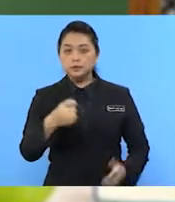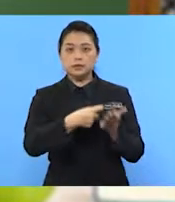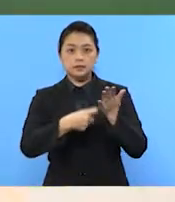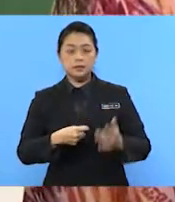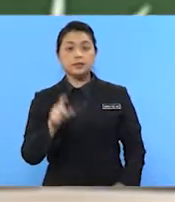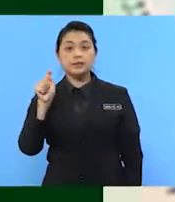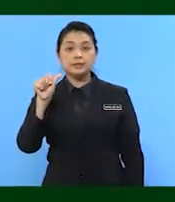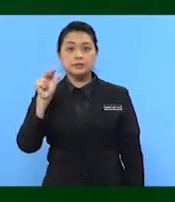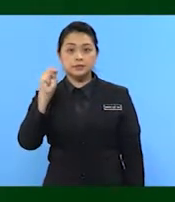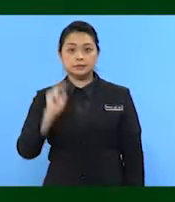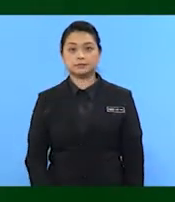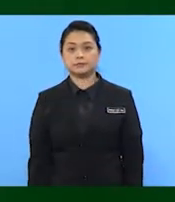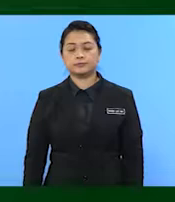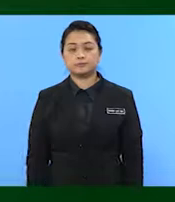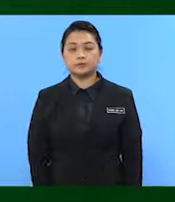tangen.